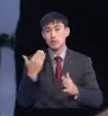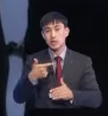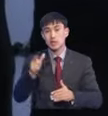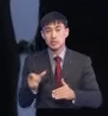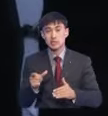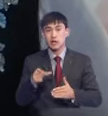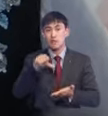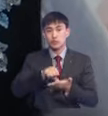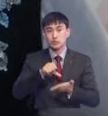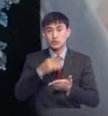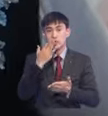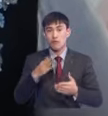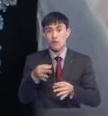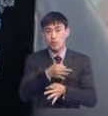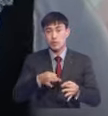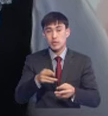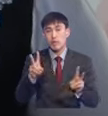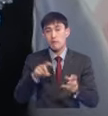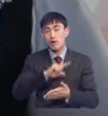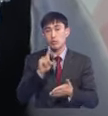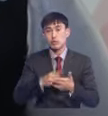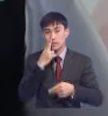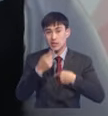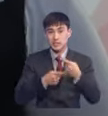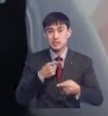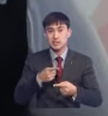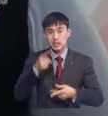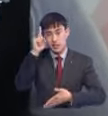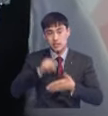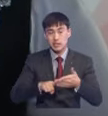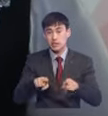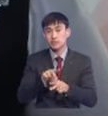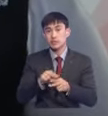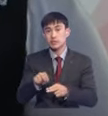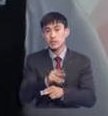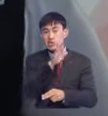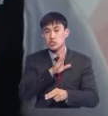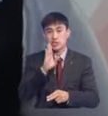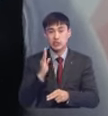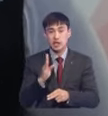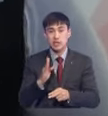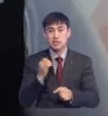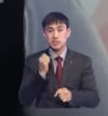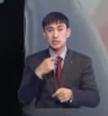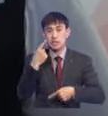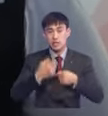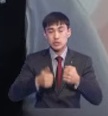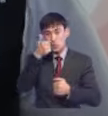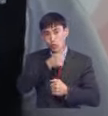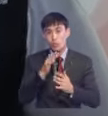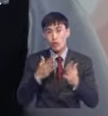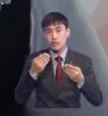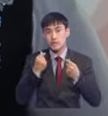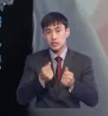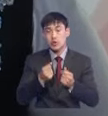граждан, выступивших на форуме, затронула вопросы традиций и религии, а также воспитания женщин. Они с годами становятся все более вовлеченными